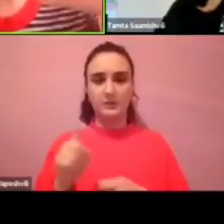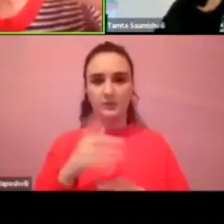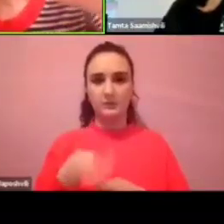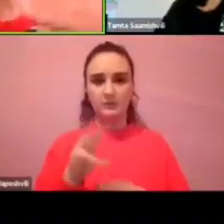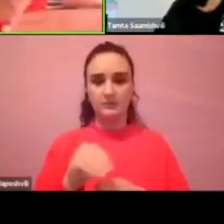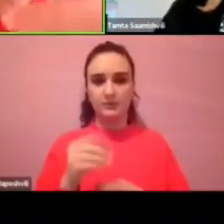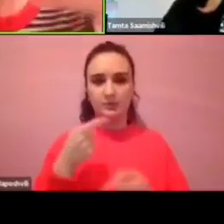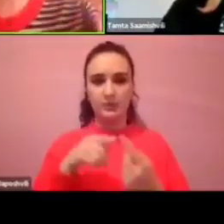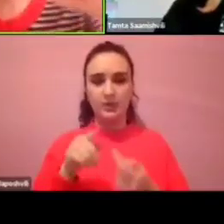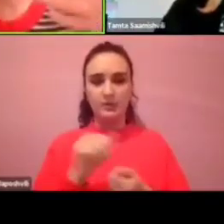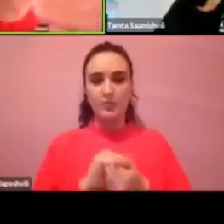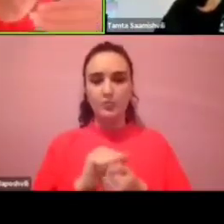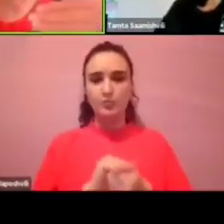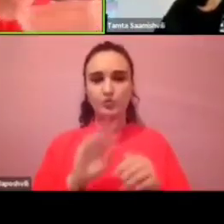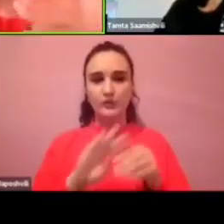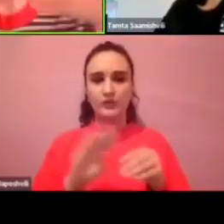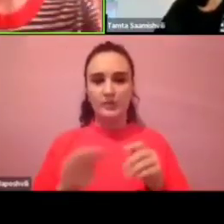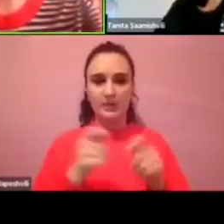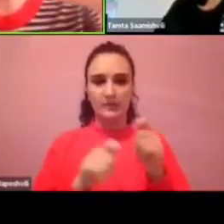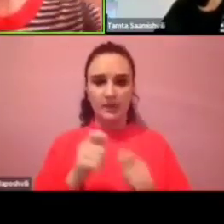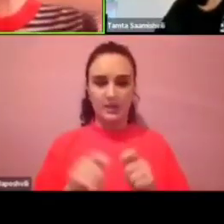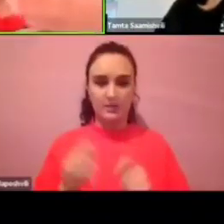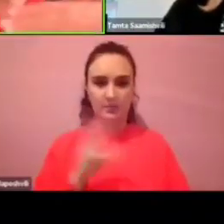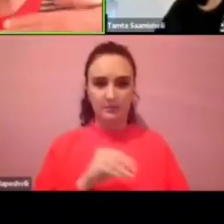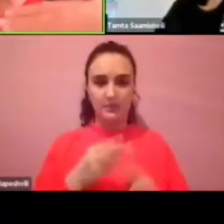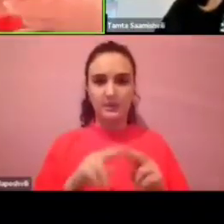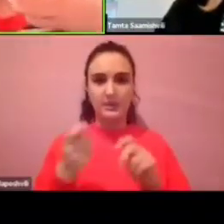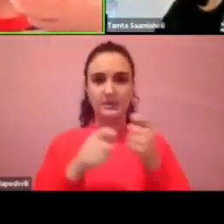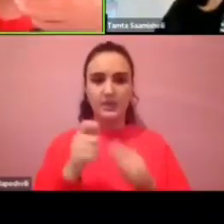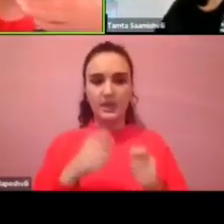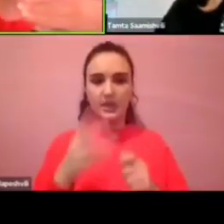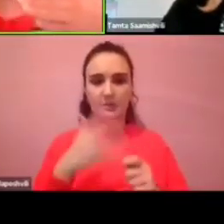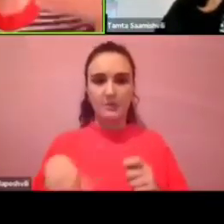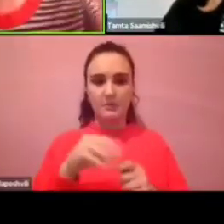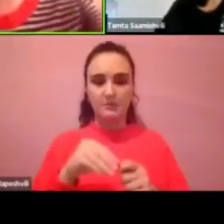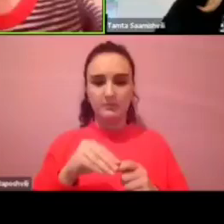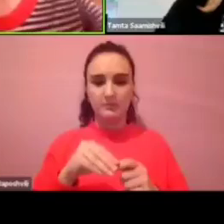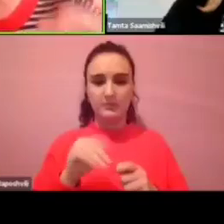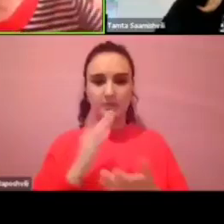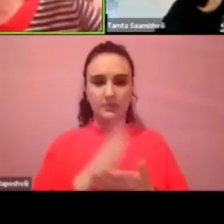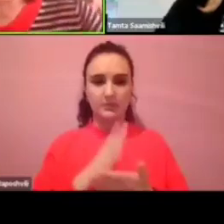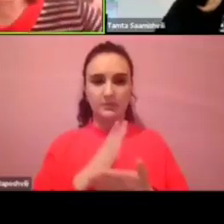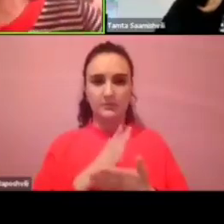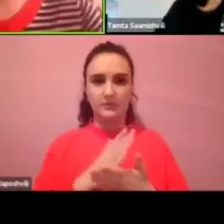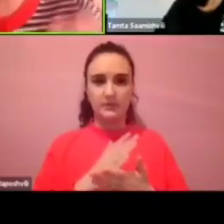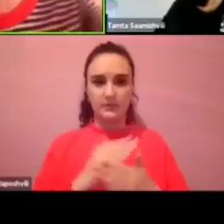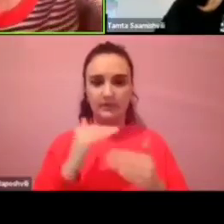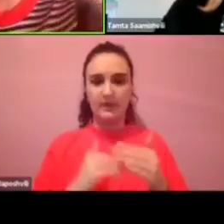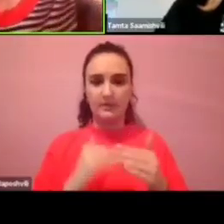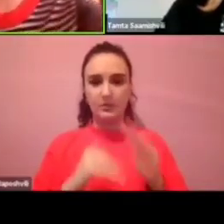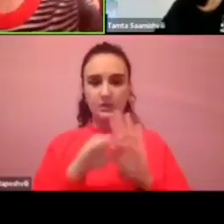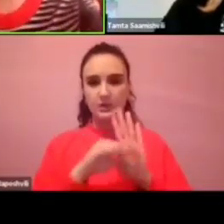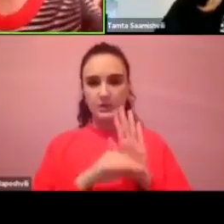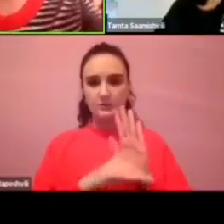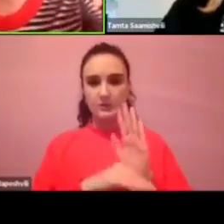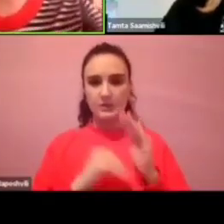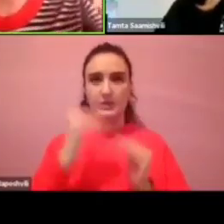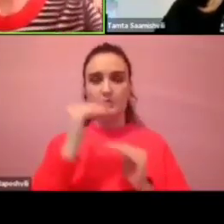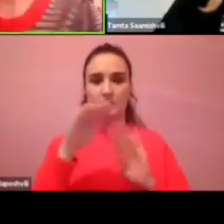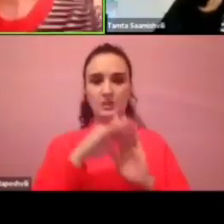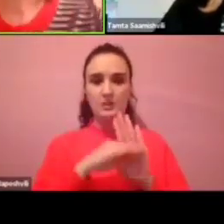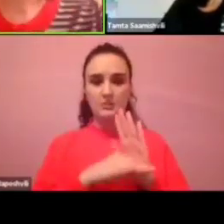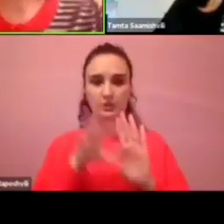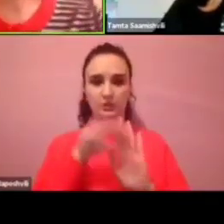რეაქციებიდან გამომუშავდება ნივთიერებები. აი ეს ნივთიერებების გადაყორცნა ხდება ქვემოდან სისტემიდან ზემოთ